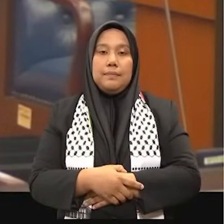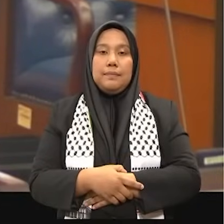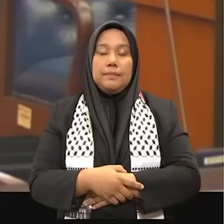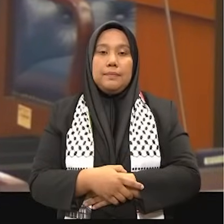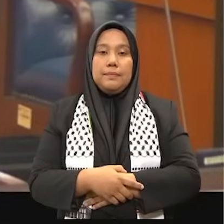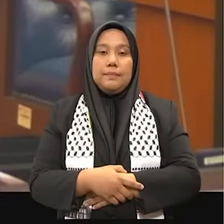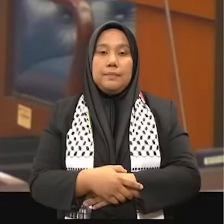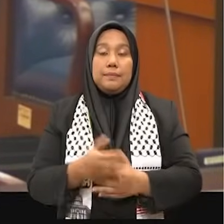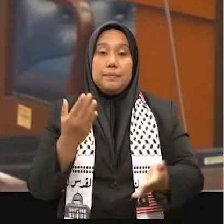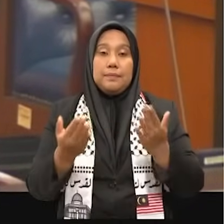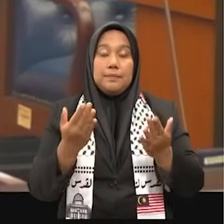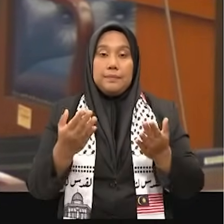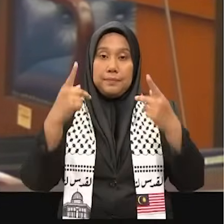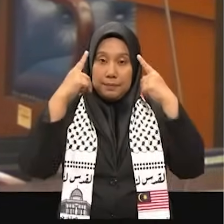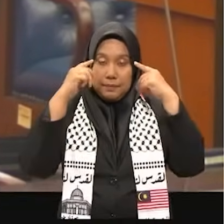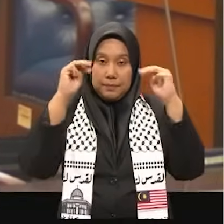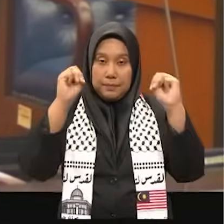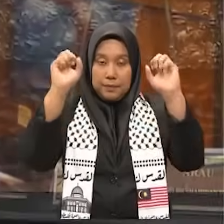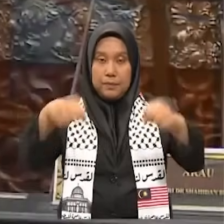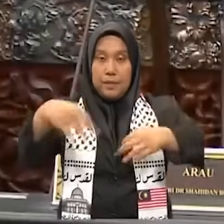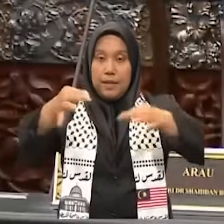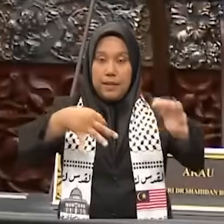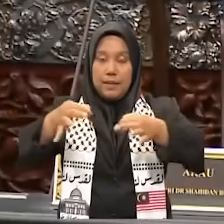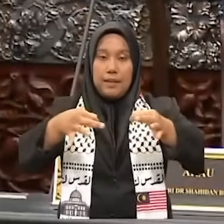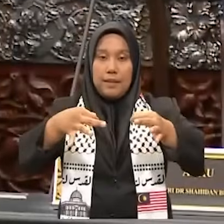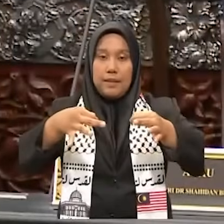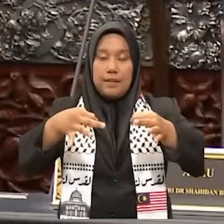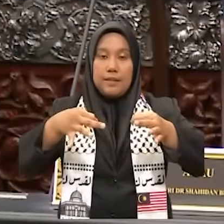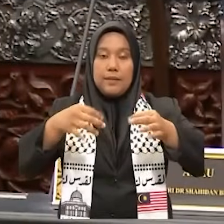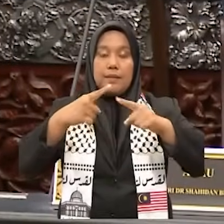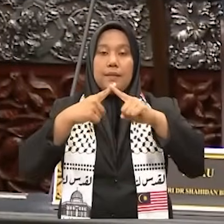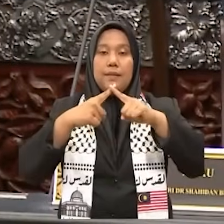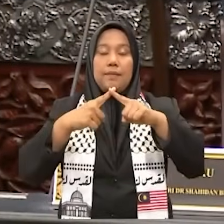Mungkin Yang Amat Berhormat boleh jelaskan kepada Dewan ini